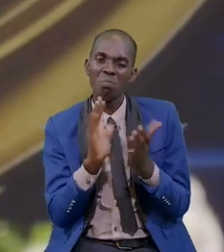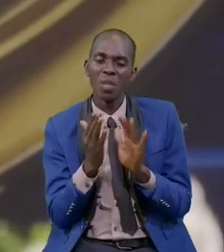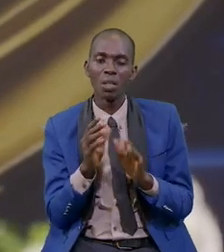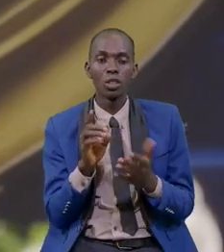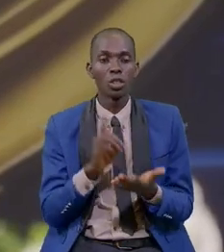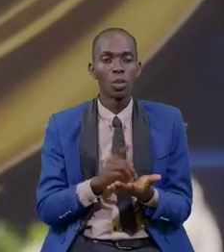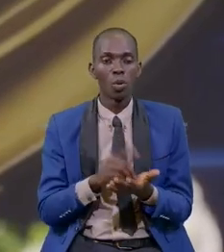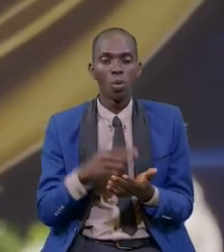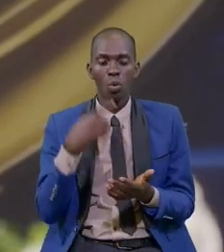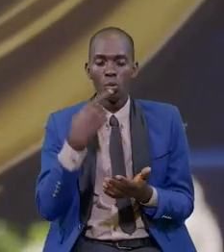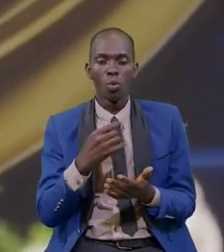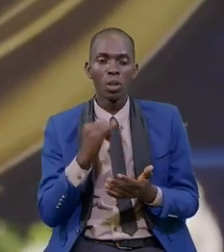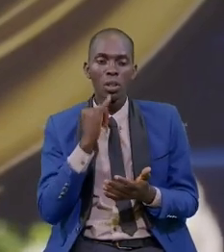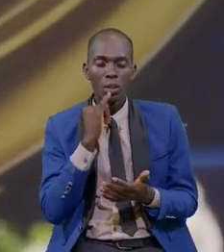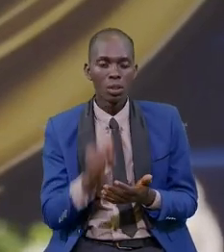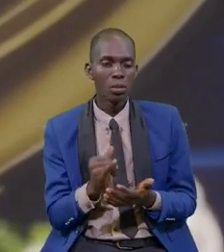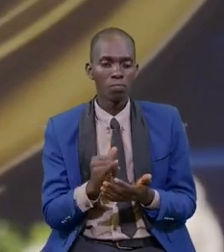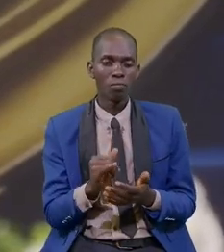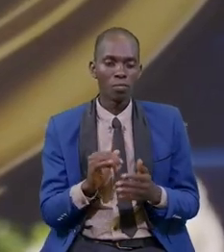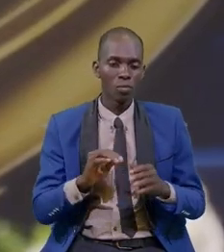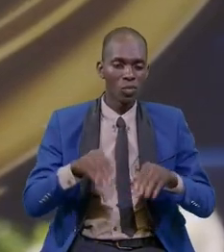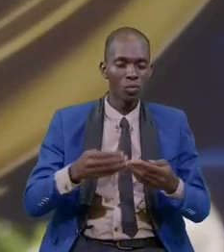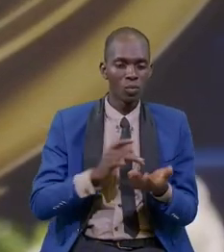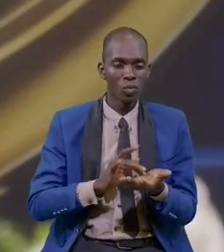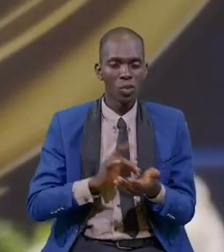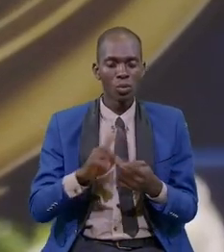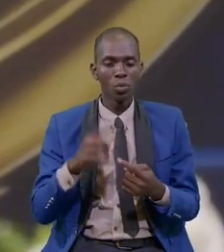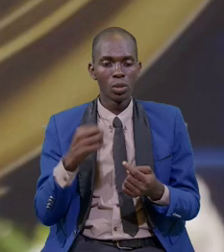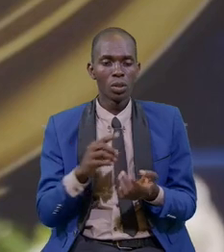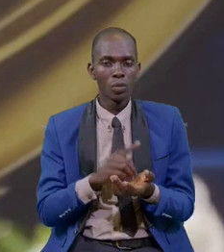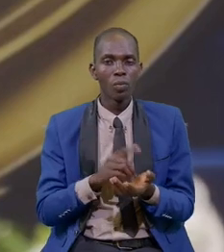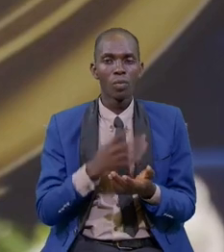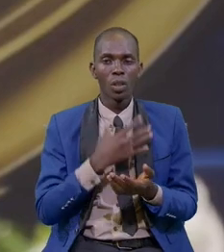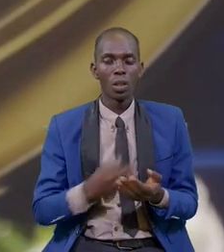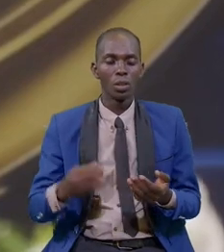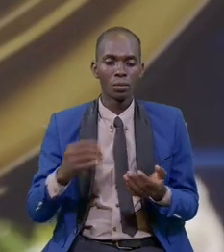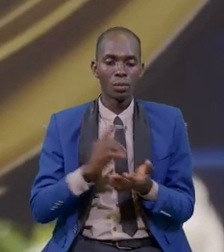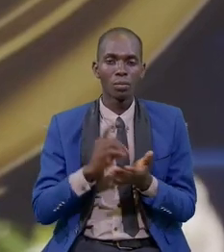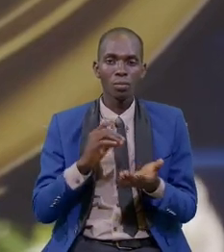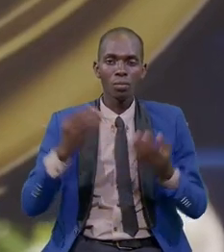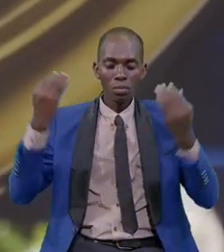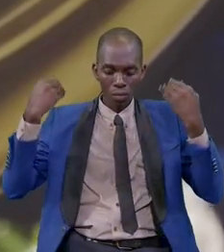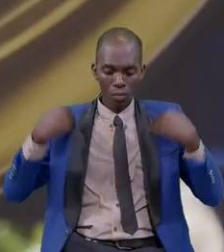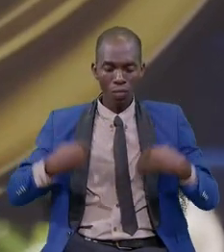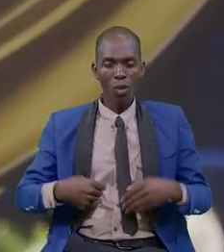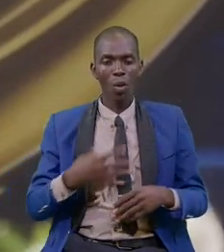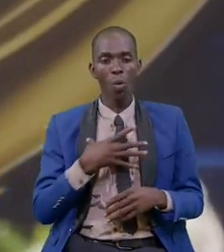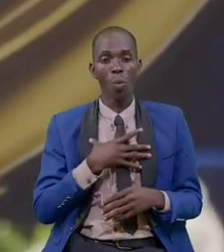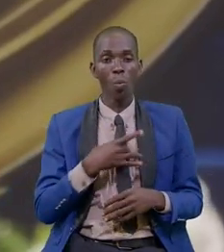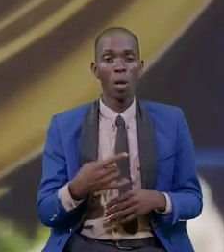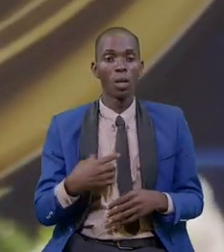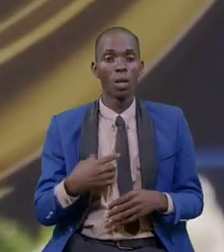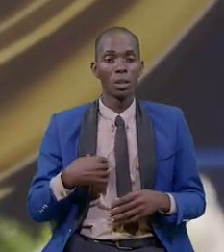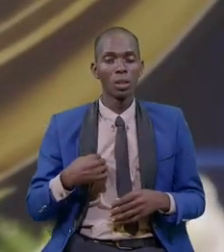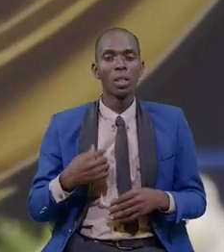de traiter un patient et mettant son habit, le blanc qu'il